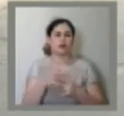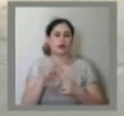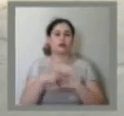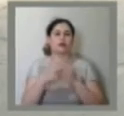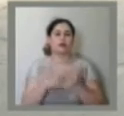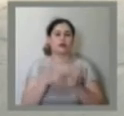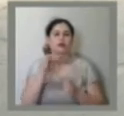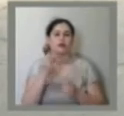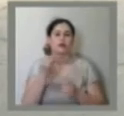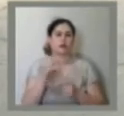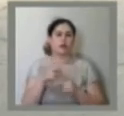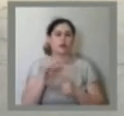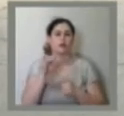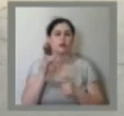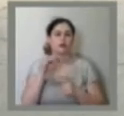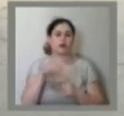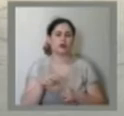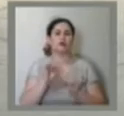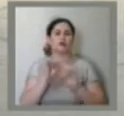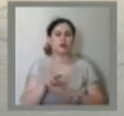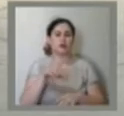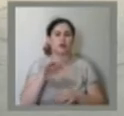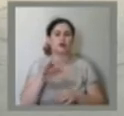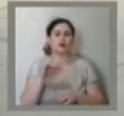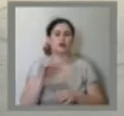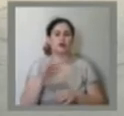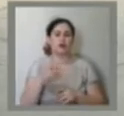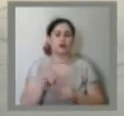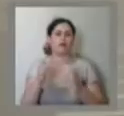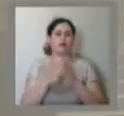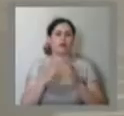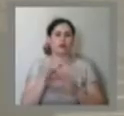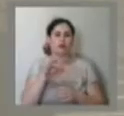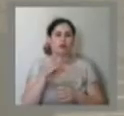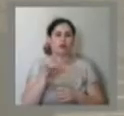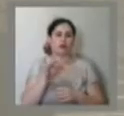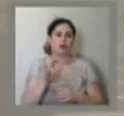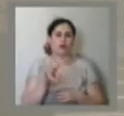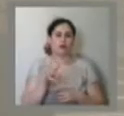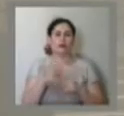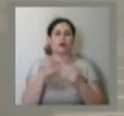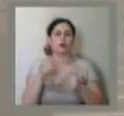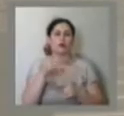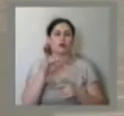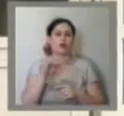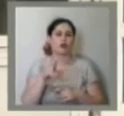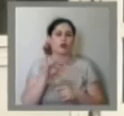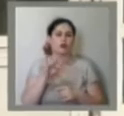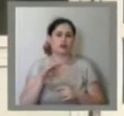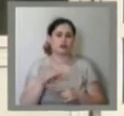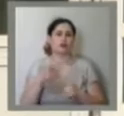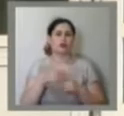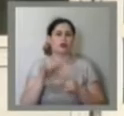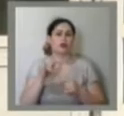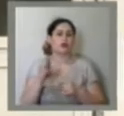червня абітурієнти складатимуть тестування вдома онлайн. Зараз у політехнічному коледжі, як в одному з